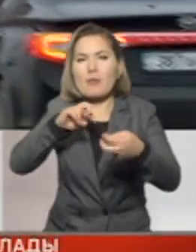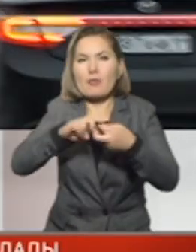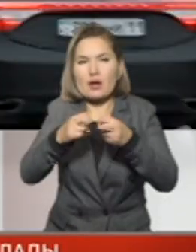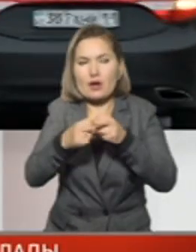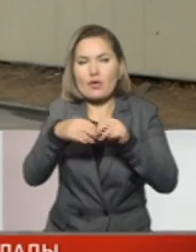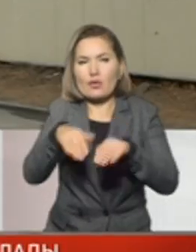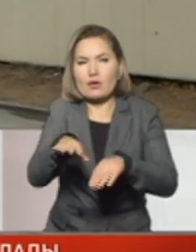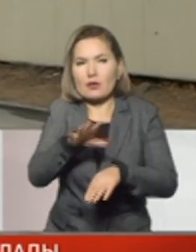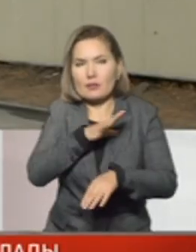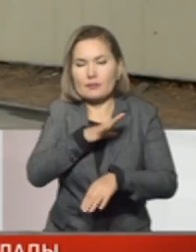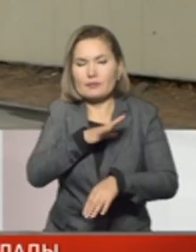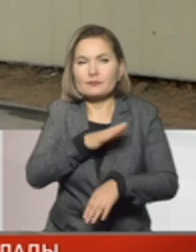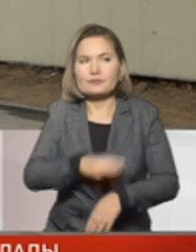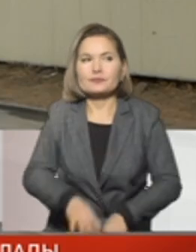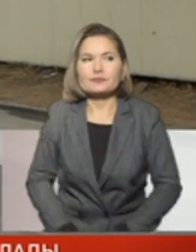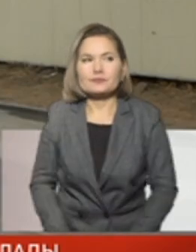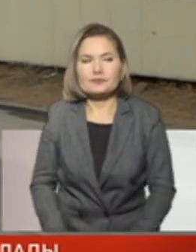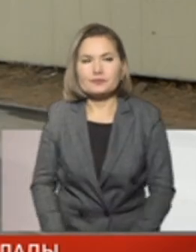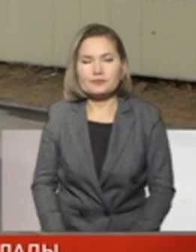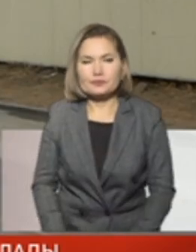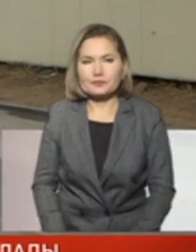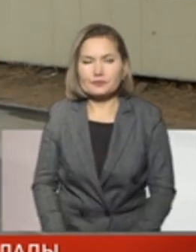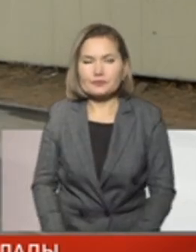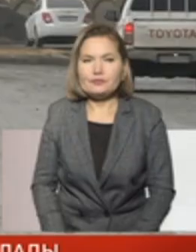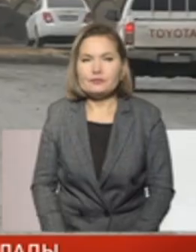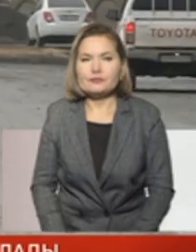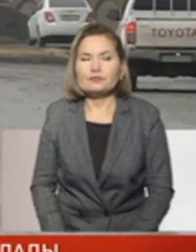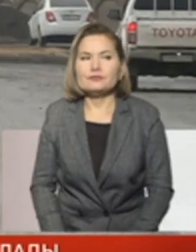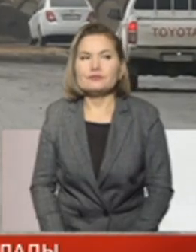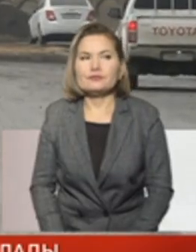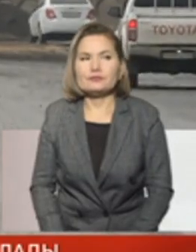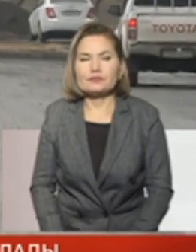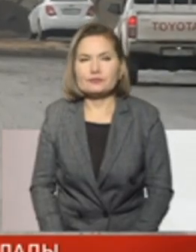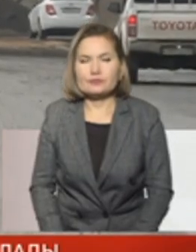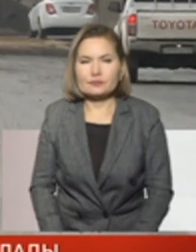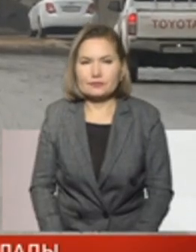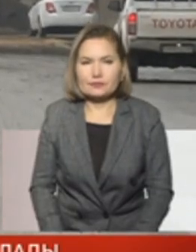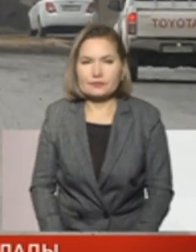шешімін табуда. Әділбек Серікұлы, Нұрлыбек Нұрмахан, Қазақстан ұлттық телеарнасы, Қызылорда.